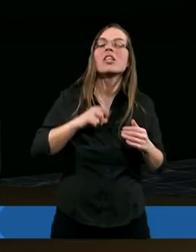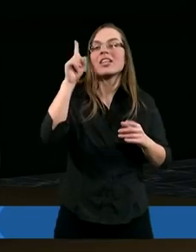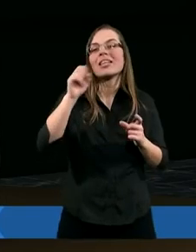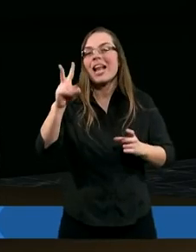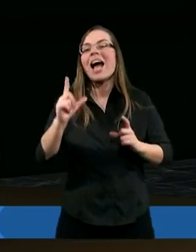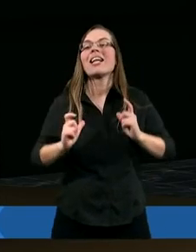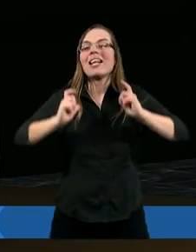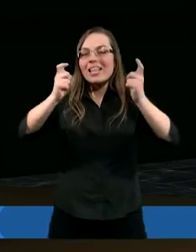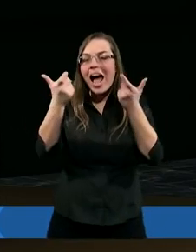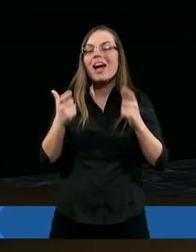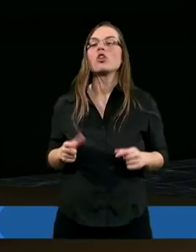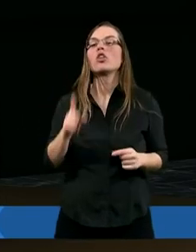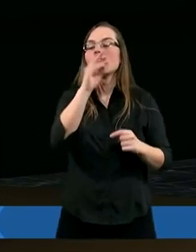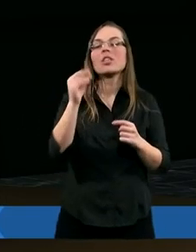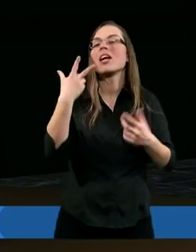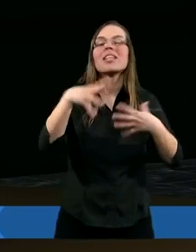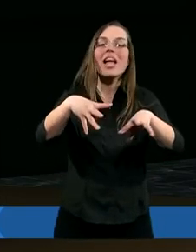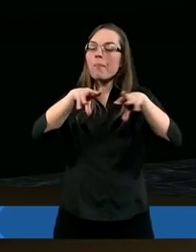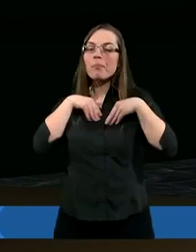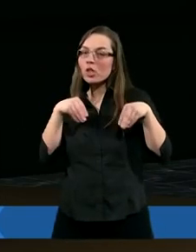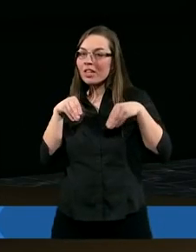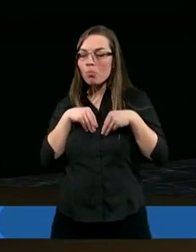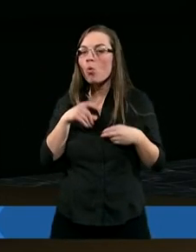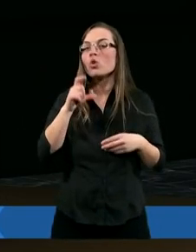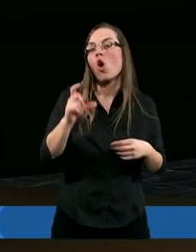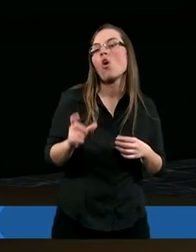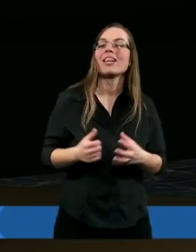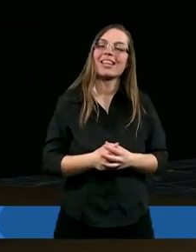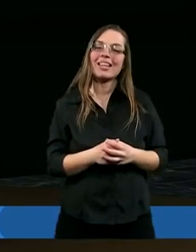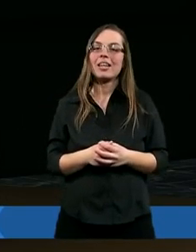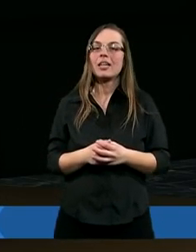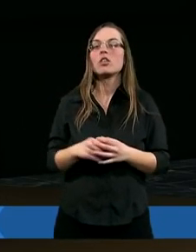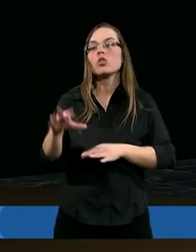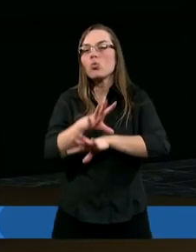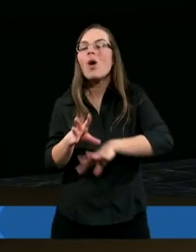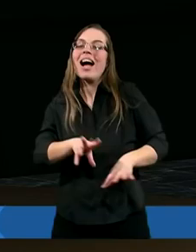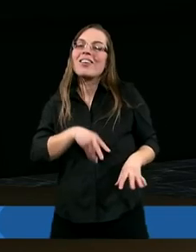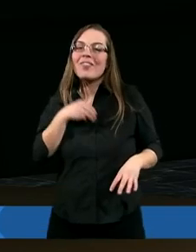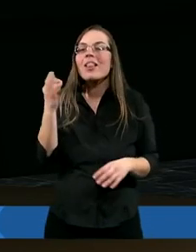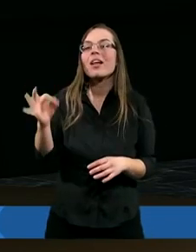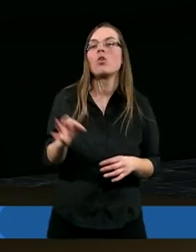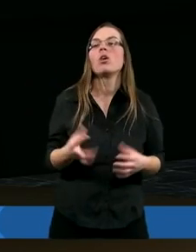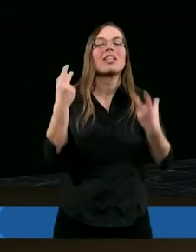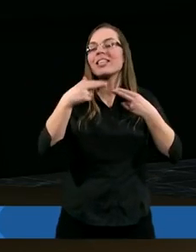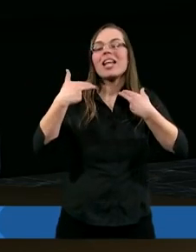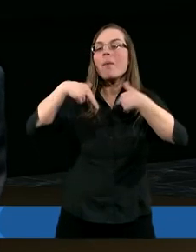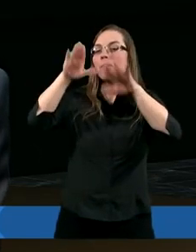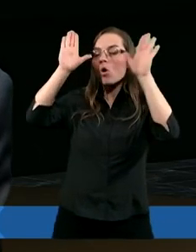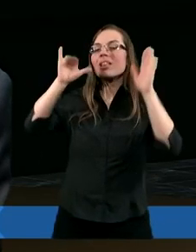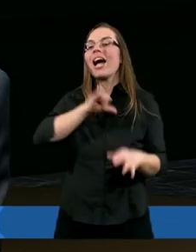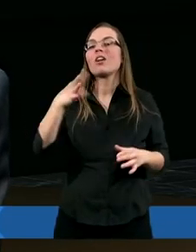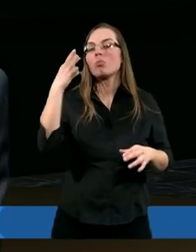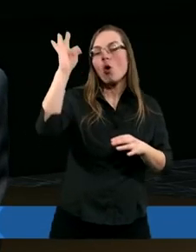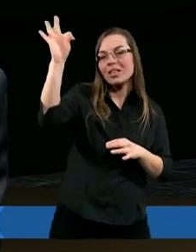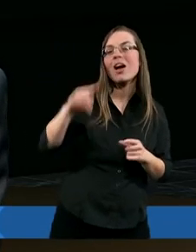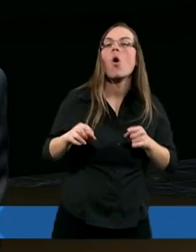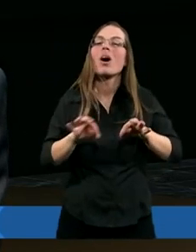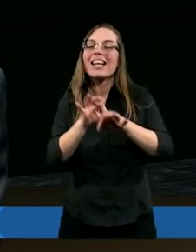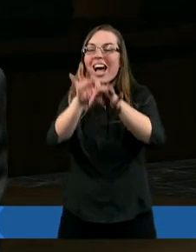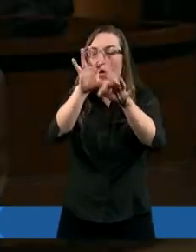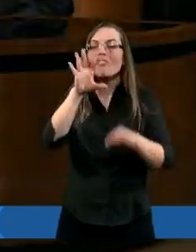zdarzyć, że nie przyjmując Ducha Świętego, nie poddając się pod jego